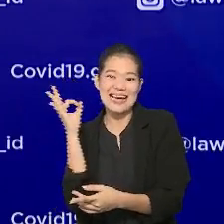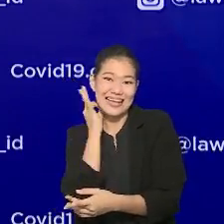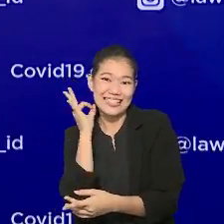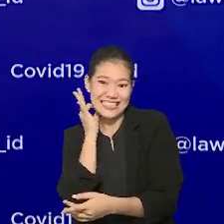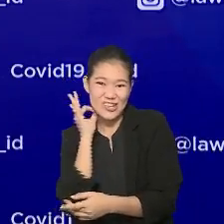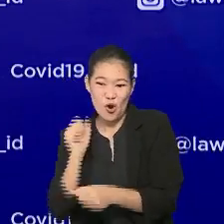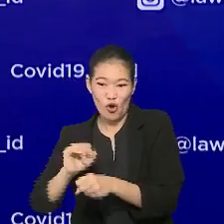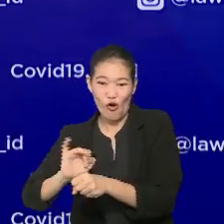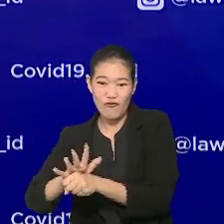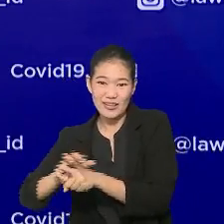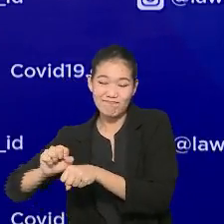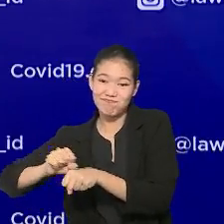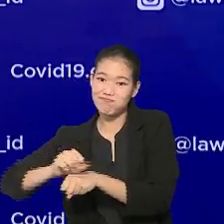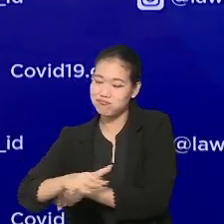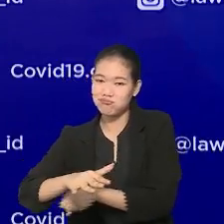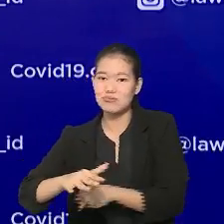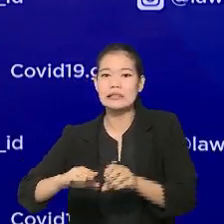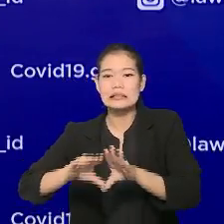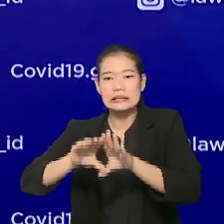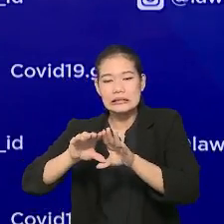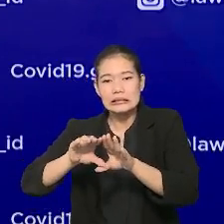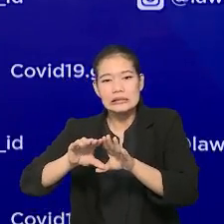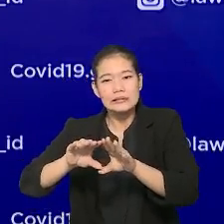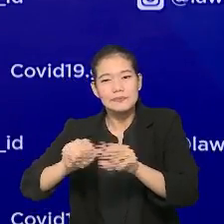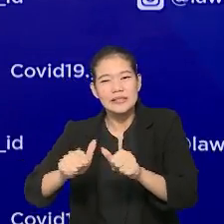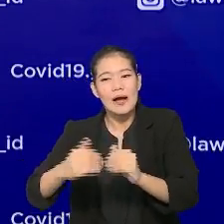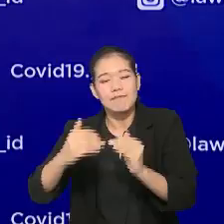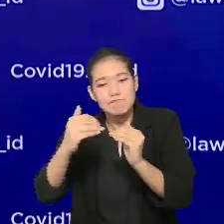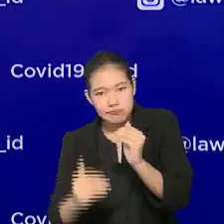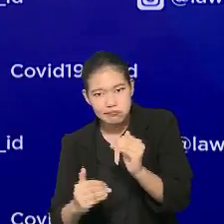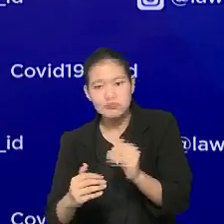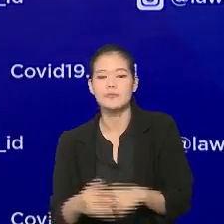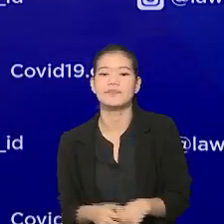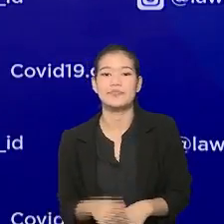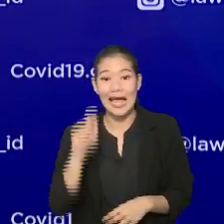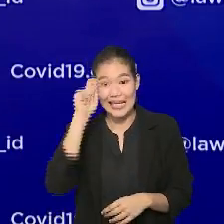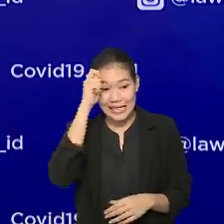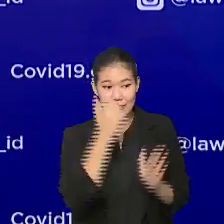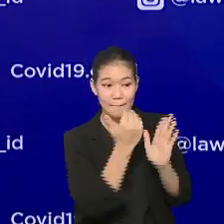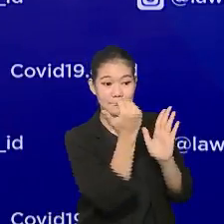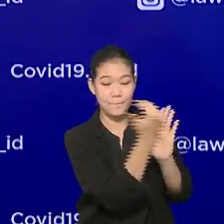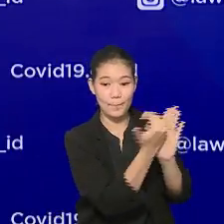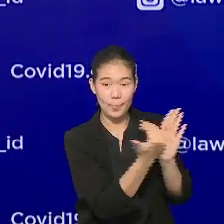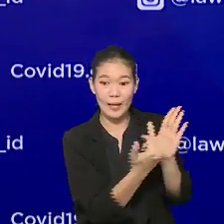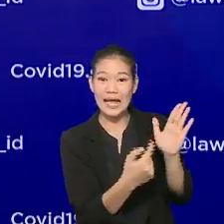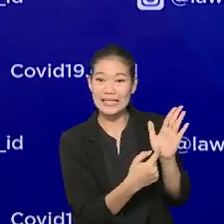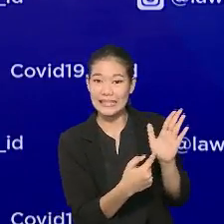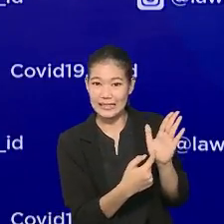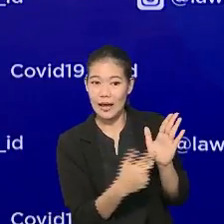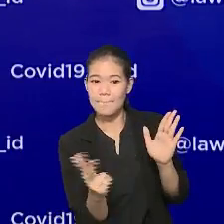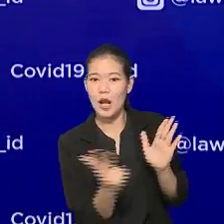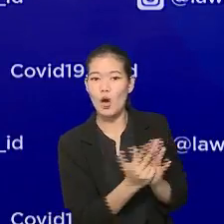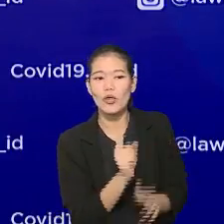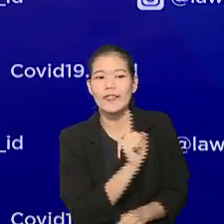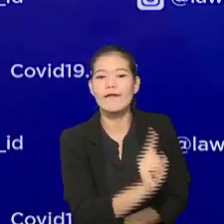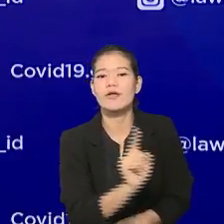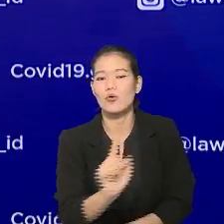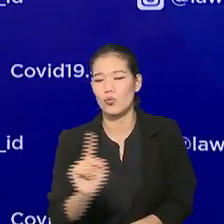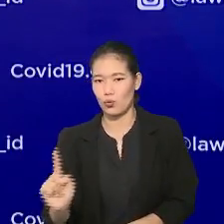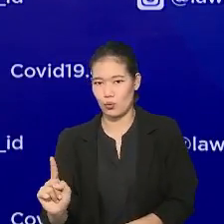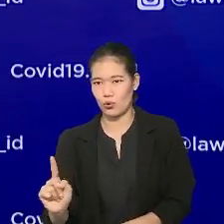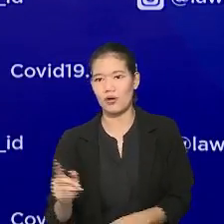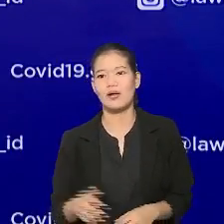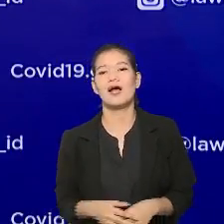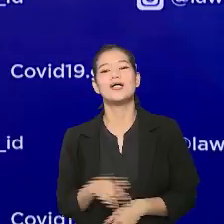importasi kasus, dan yang perlu diingat adalah kebijakan ini berlaku secara individual. Untuk